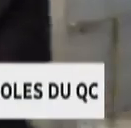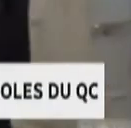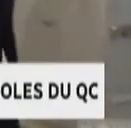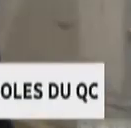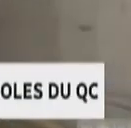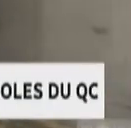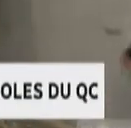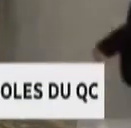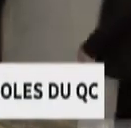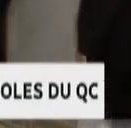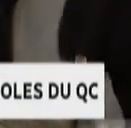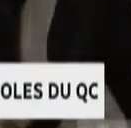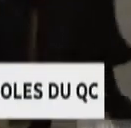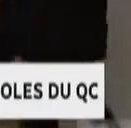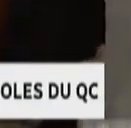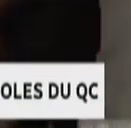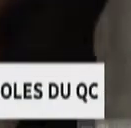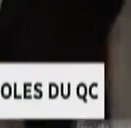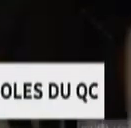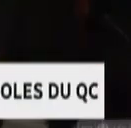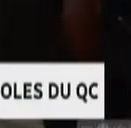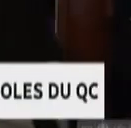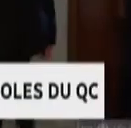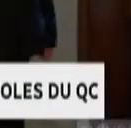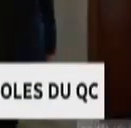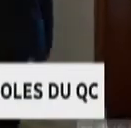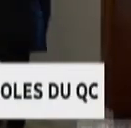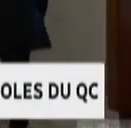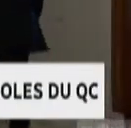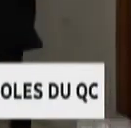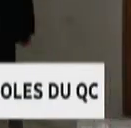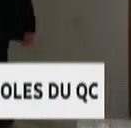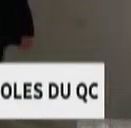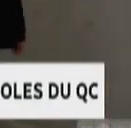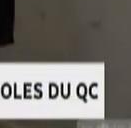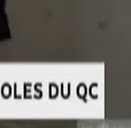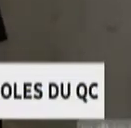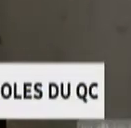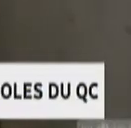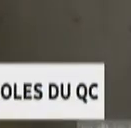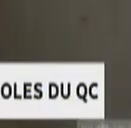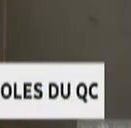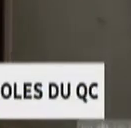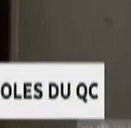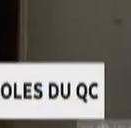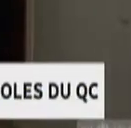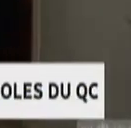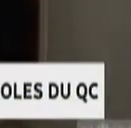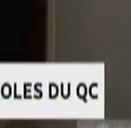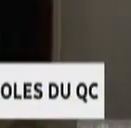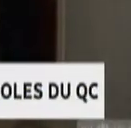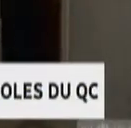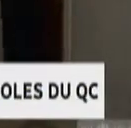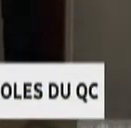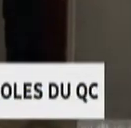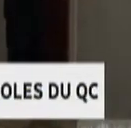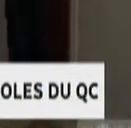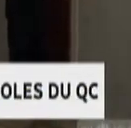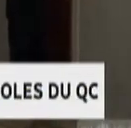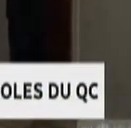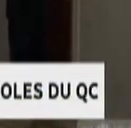Alors, en effet, les parents doivent pouvoir partir l'esprit tranquille en sachant que leurs enfants seront bien gardés ou qu'ils seront à